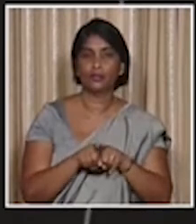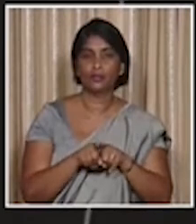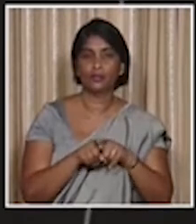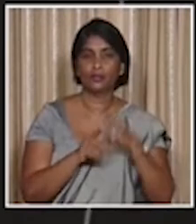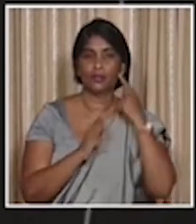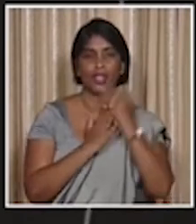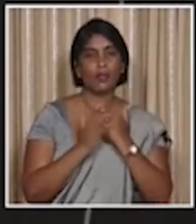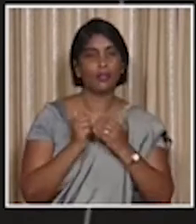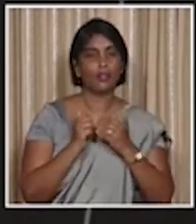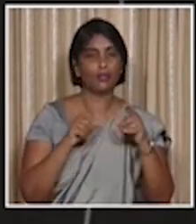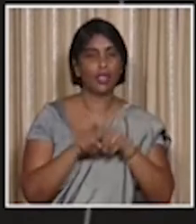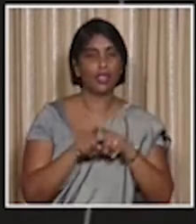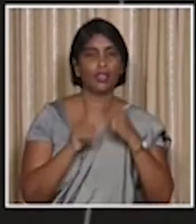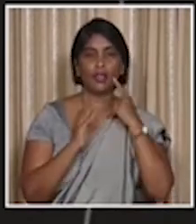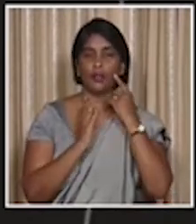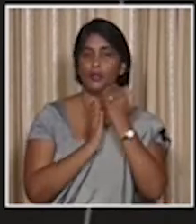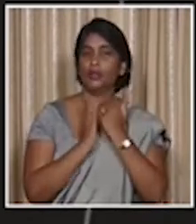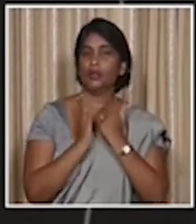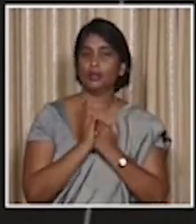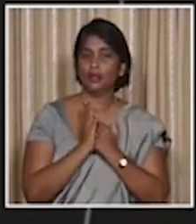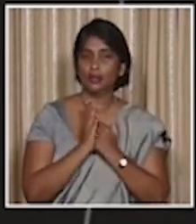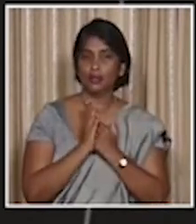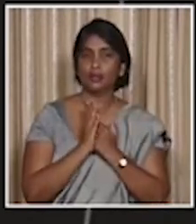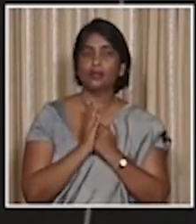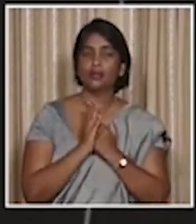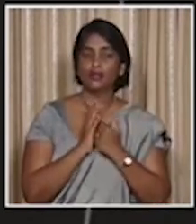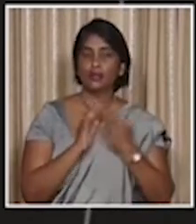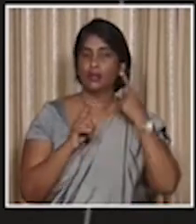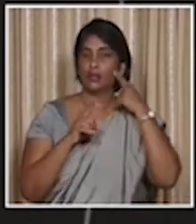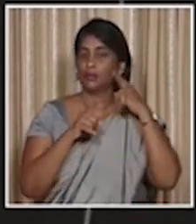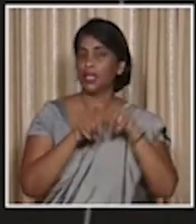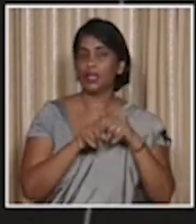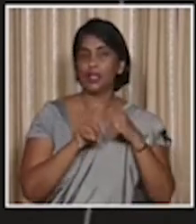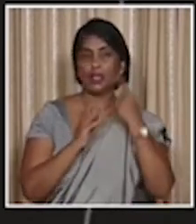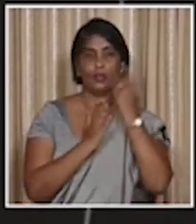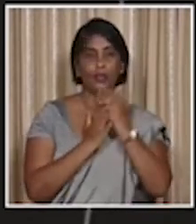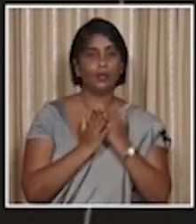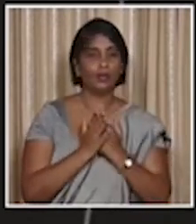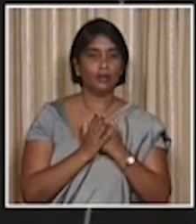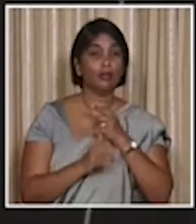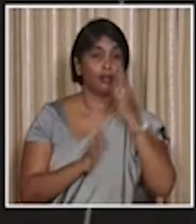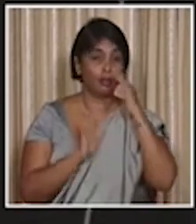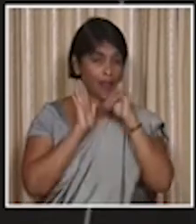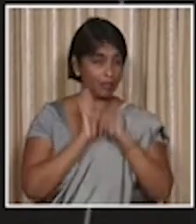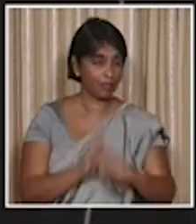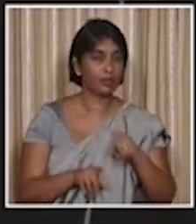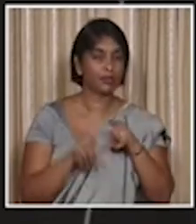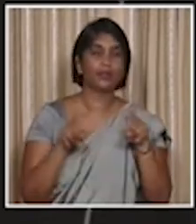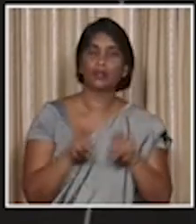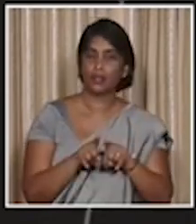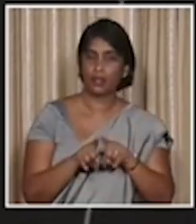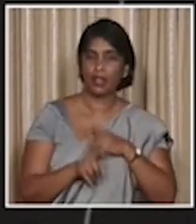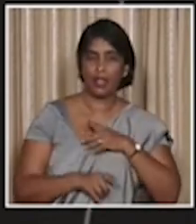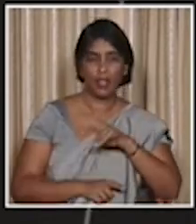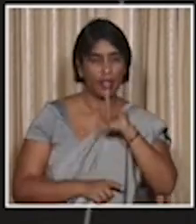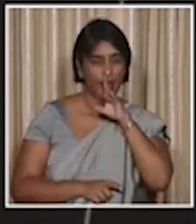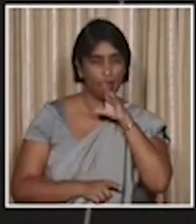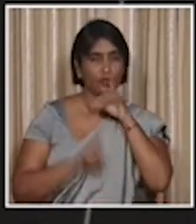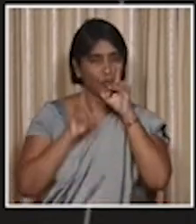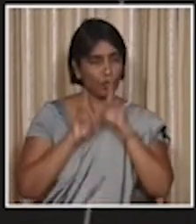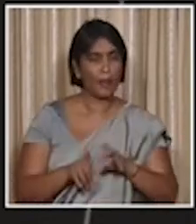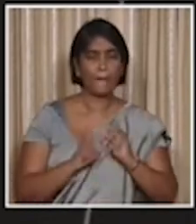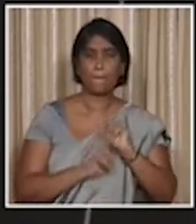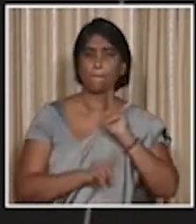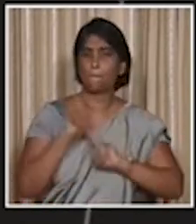විදිහට කාන්තාවන්ට නිග්‍රහ කරන්න කාන්තාවන්ට මේ විදිහට අපහසුතාවයට පත් කරන්න ඇත්තටම අපිට ලැජ්ජයි මේ වගේ දෙයක්